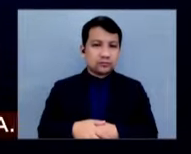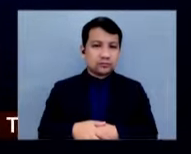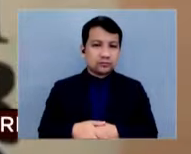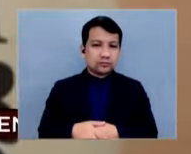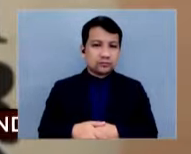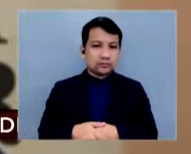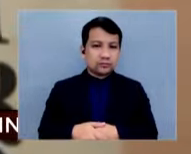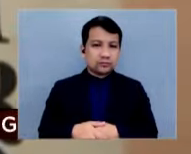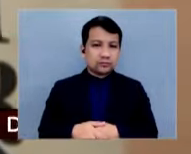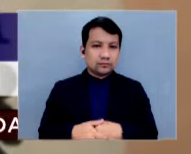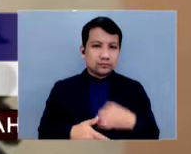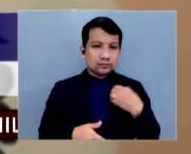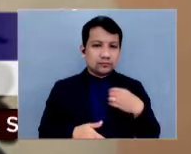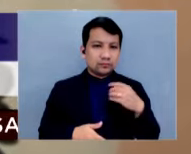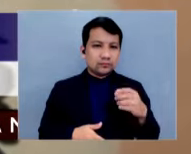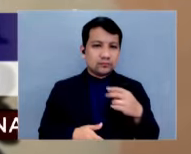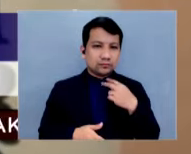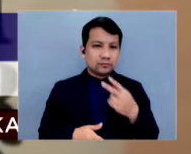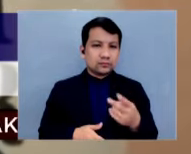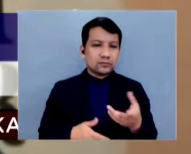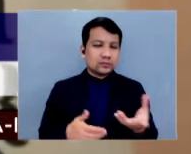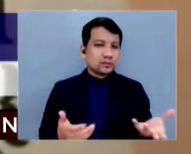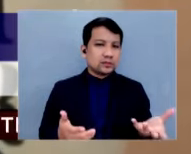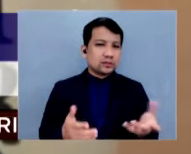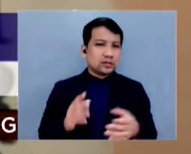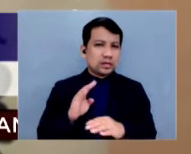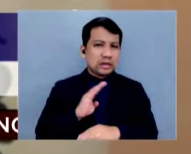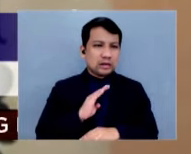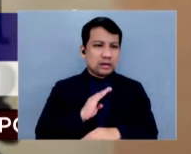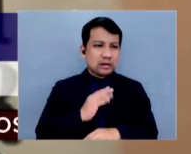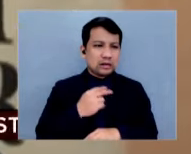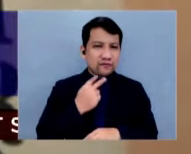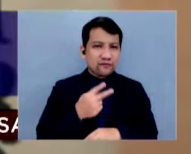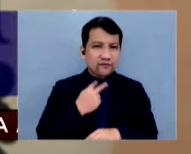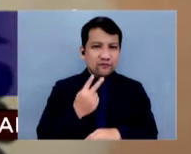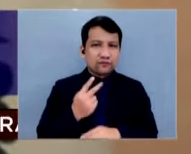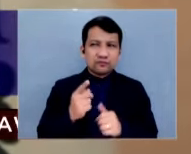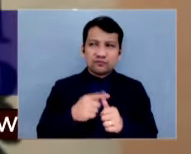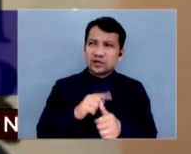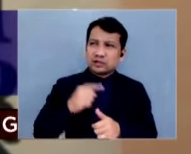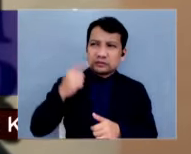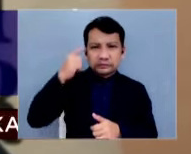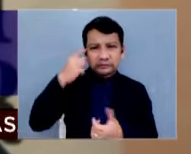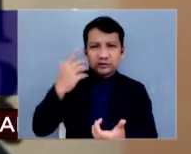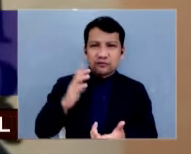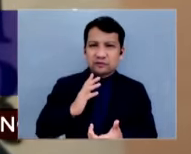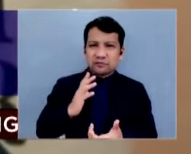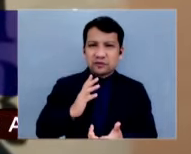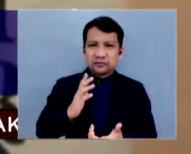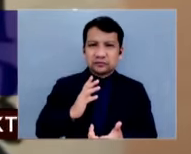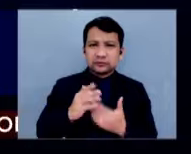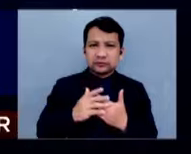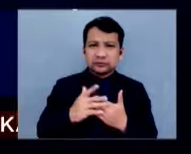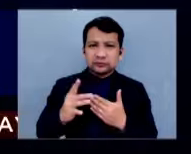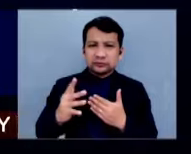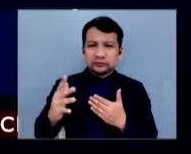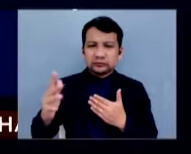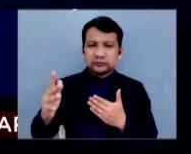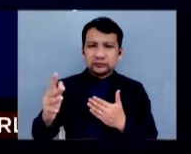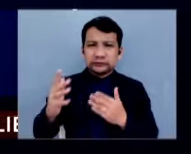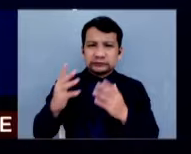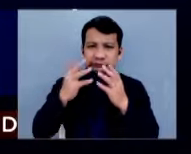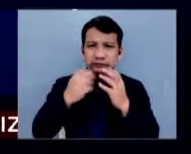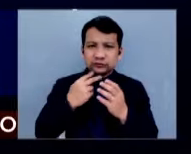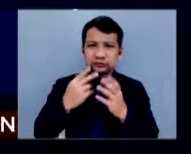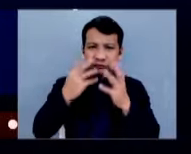ni tatay, sakto lang po siya yung boses niya. Na habang tumatagal po, pagalit na ng pagalit. Kaya po